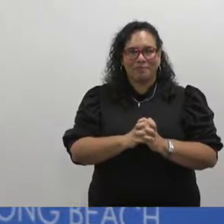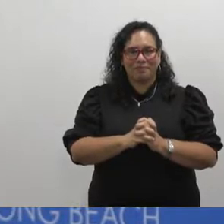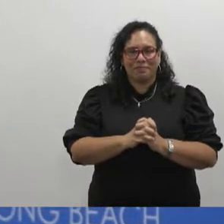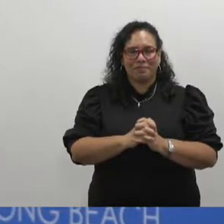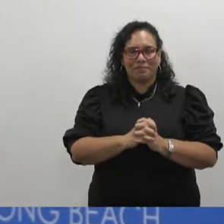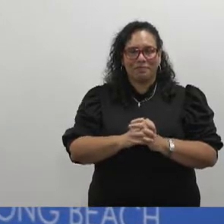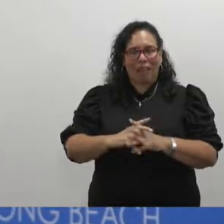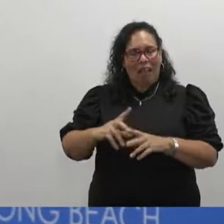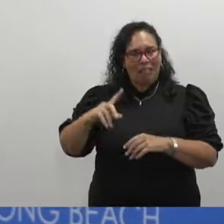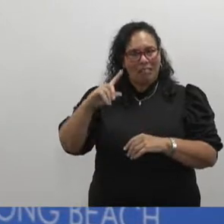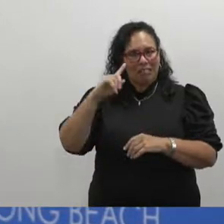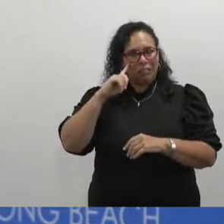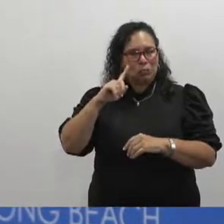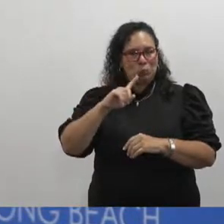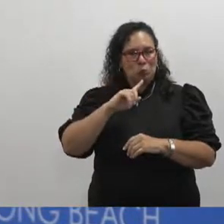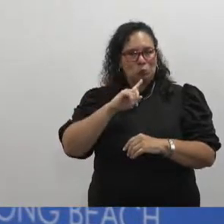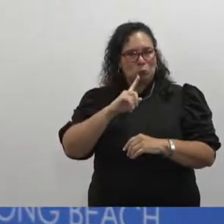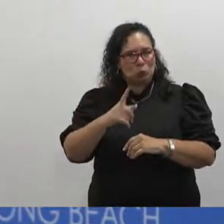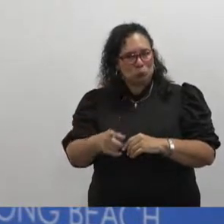vì